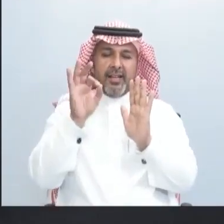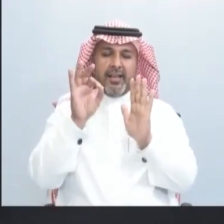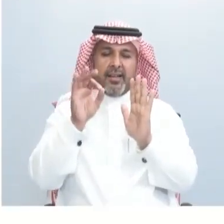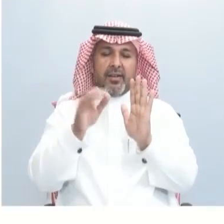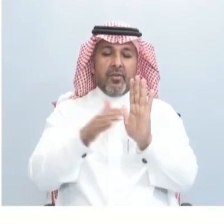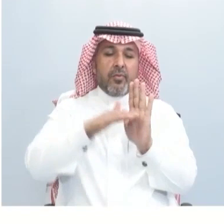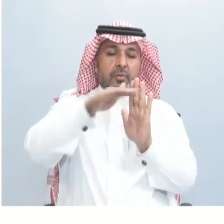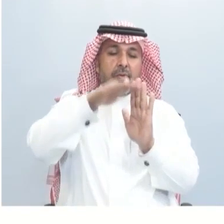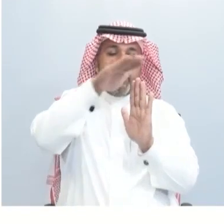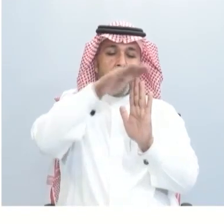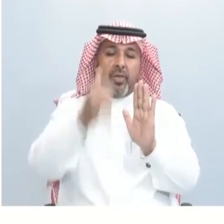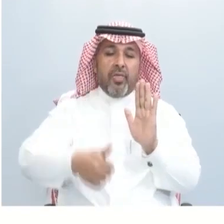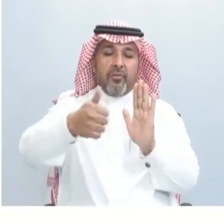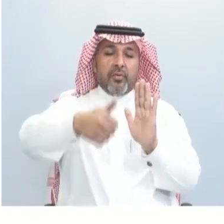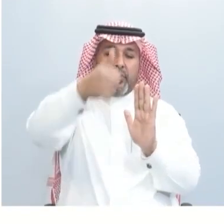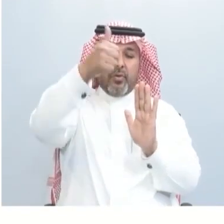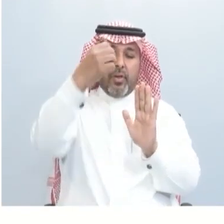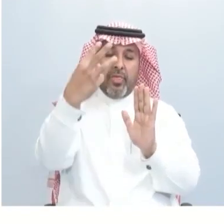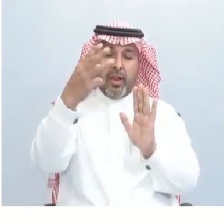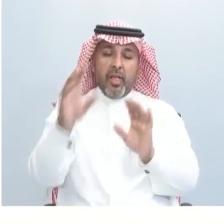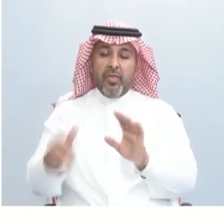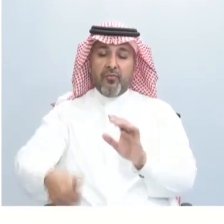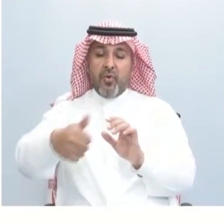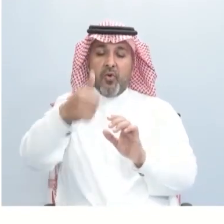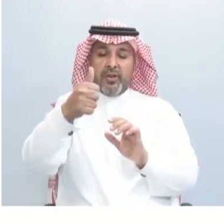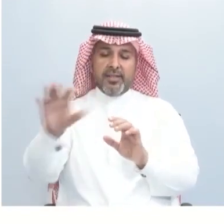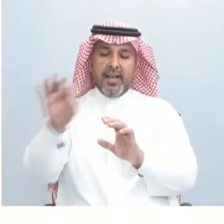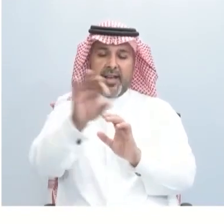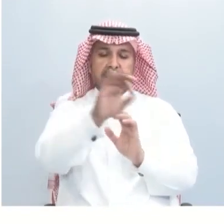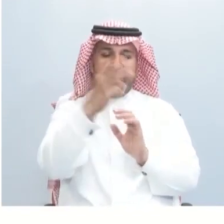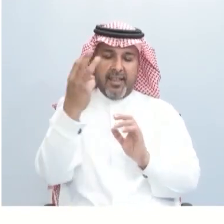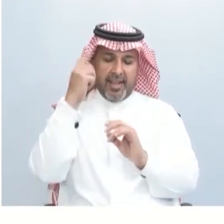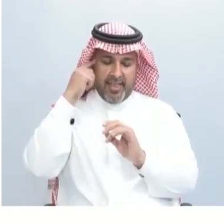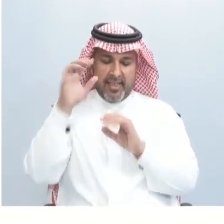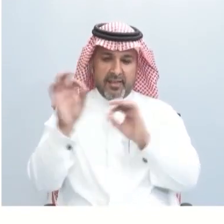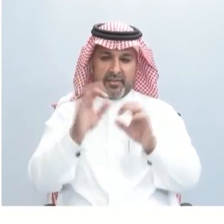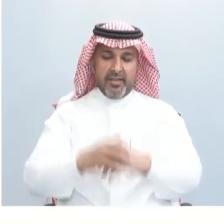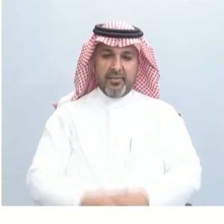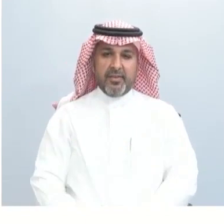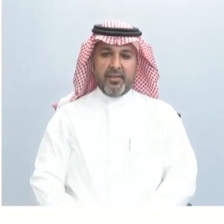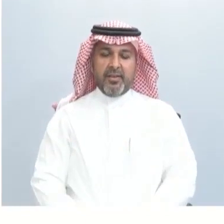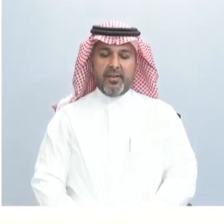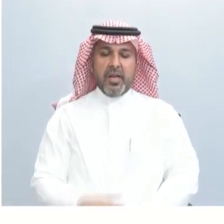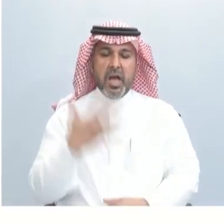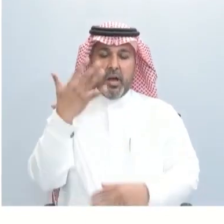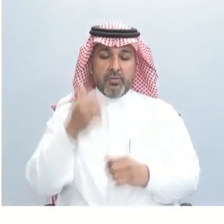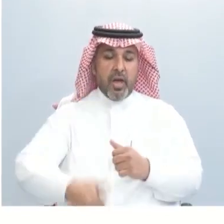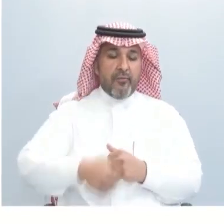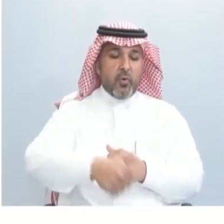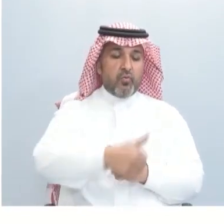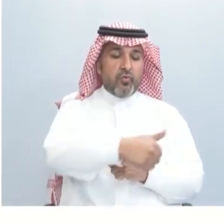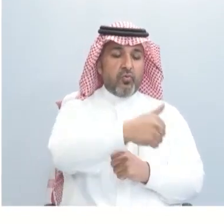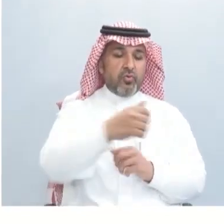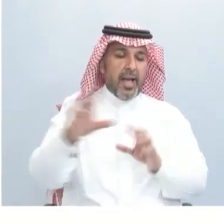فزنا في ثلاث مراحل نختار ثلاث جوائز فزنا في اربعه نختار اربع جوائز فزنا في خمسه راح نختار خمس جوائز اذا ما